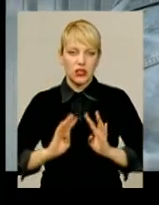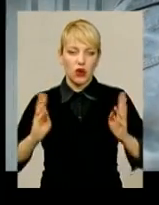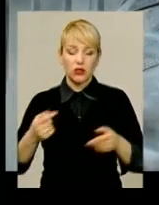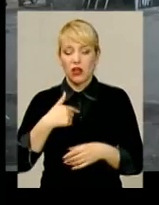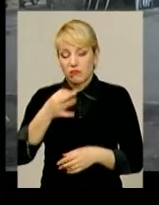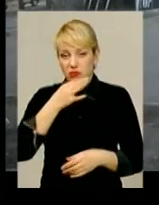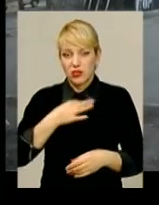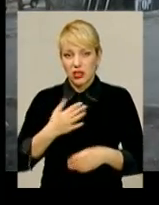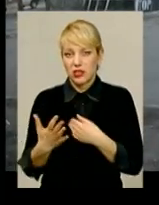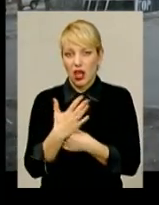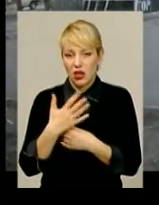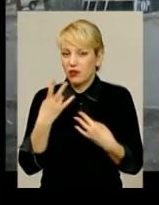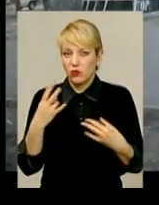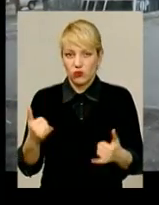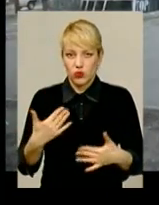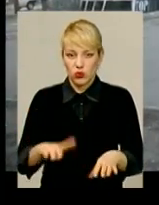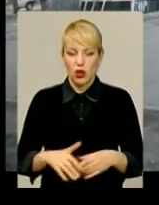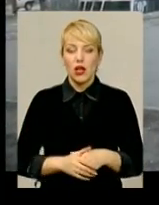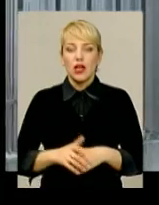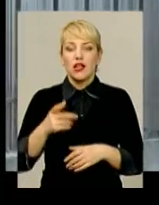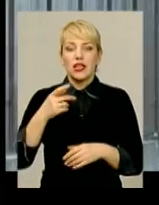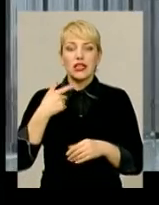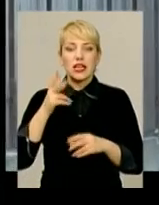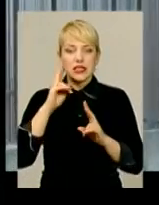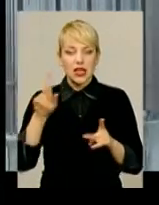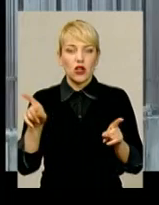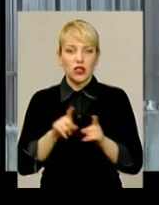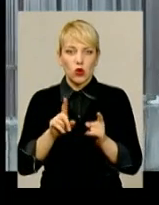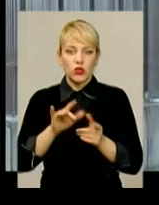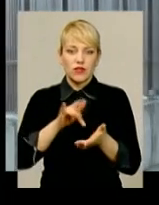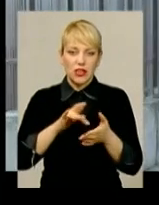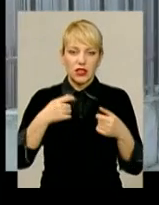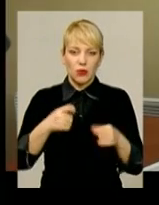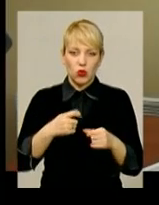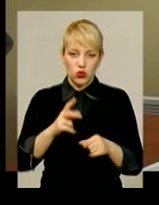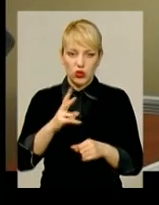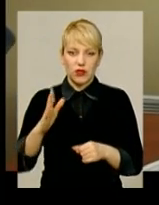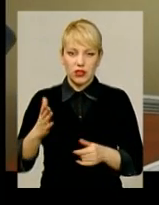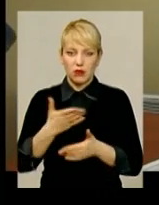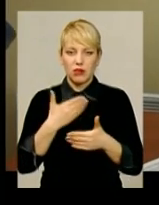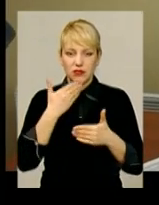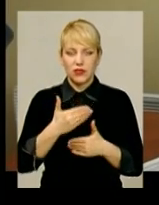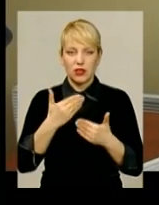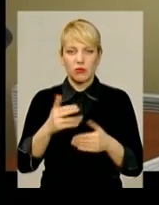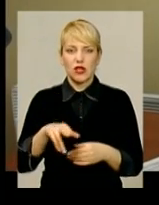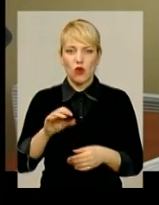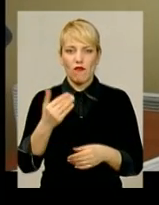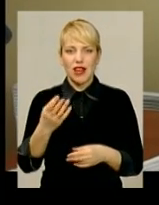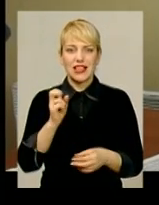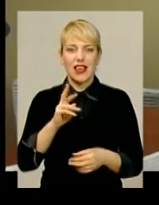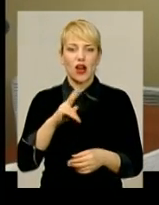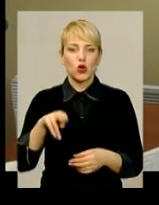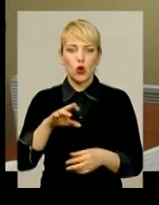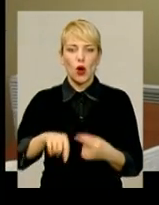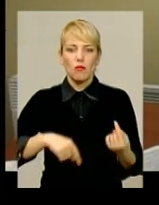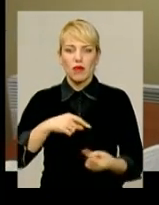зробити. Не в курсі того, що має з'явитись за огорожею і в центрі продажу квартир. Ми звертаємося до вас, як до менеджера. Я маю інформацію